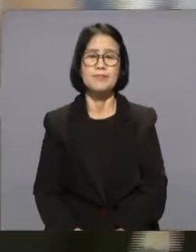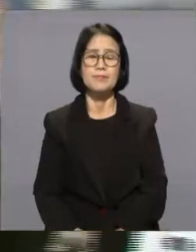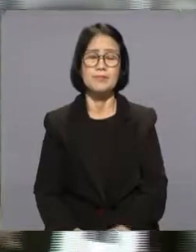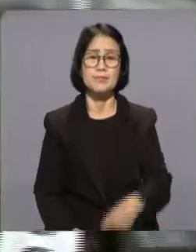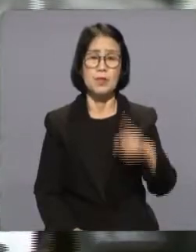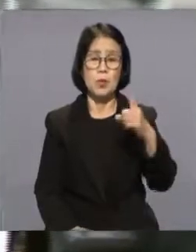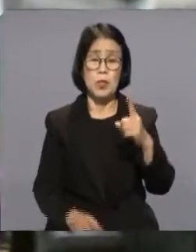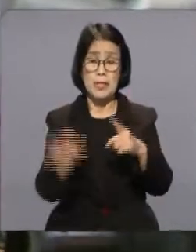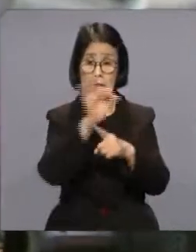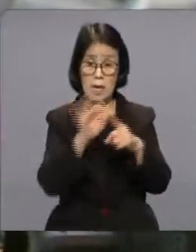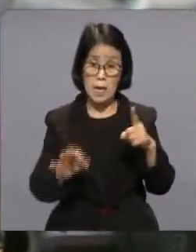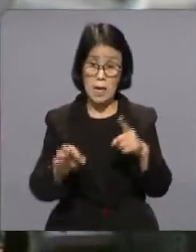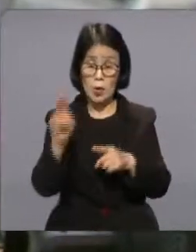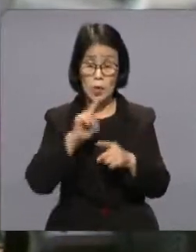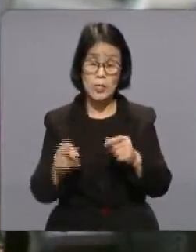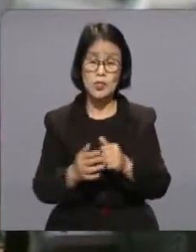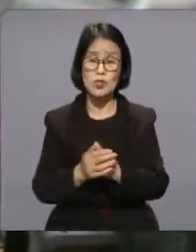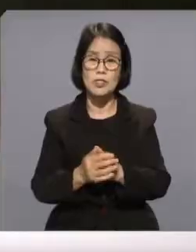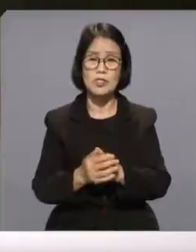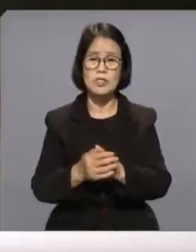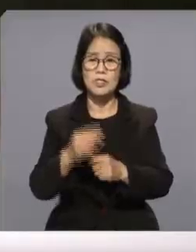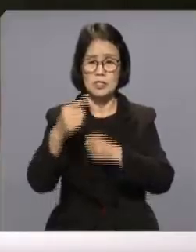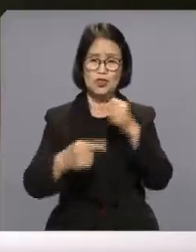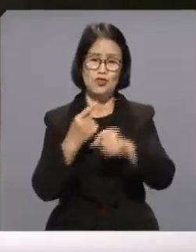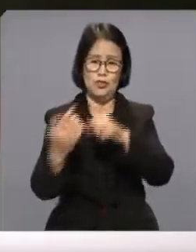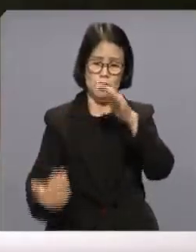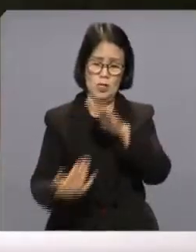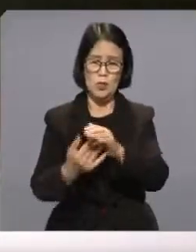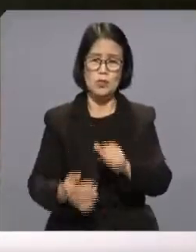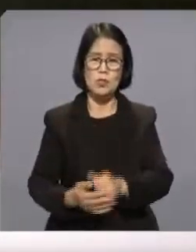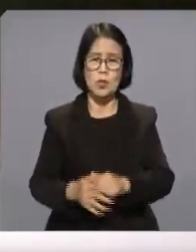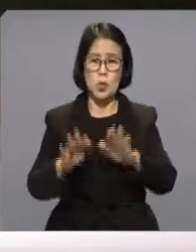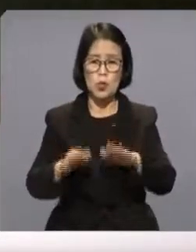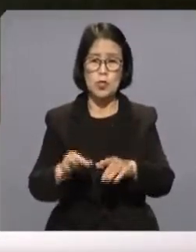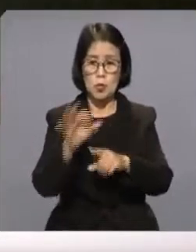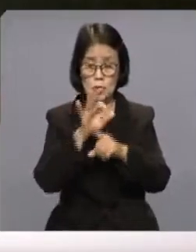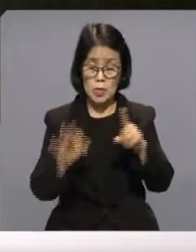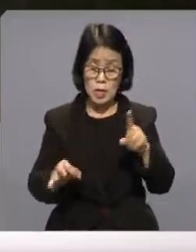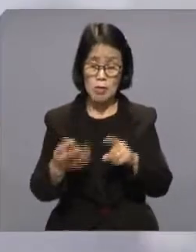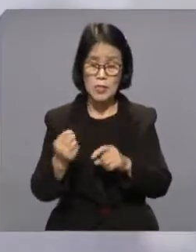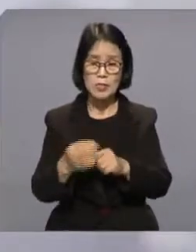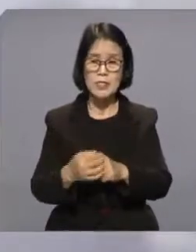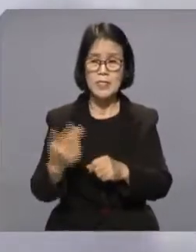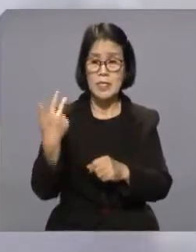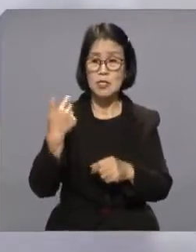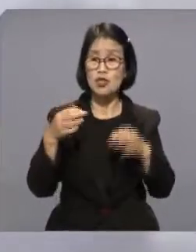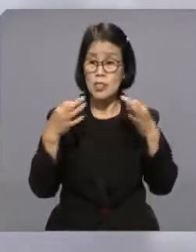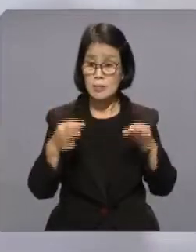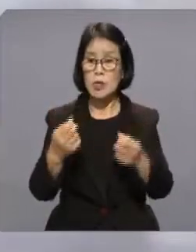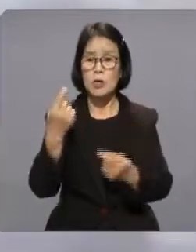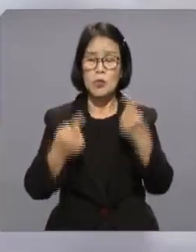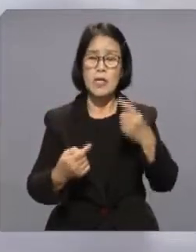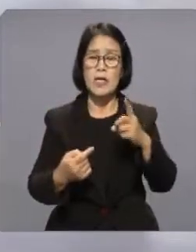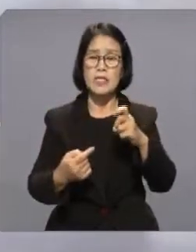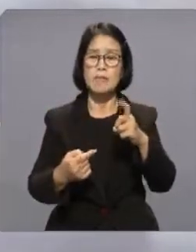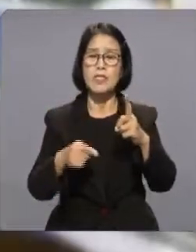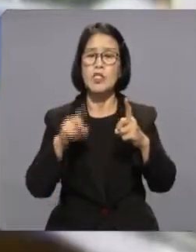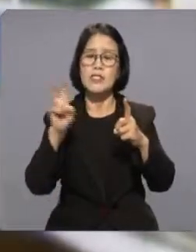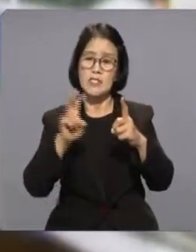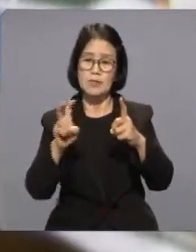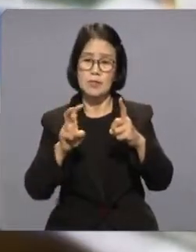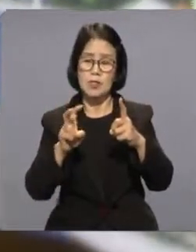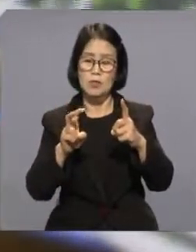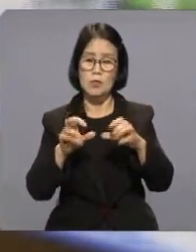원달러 환율이 연중 최고치를 갈아치웠습니다. 오늘 원달러 환율은 지난주 금요일보다 11원 20전이